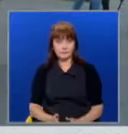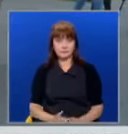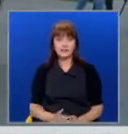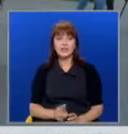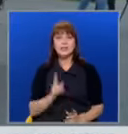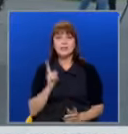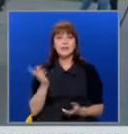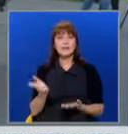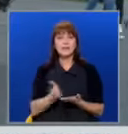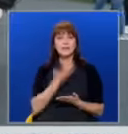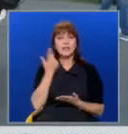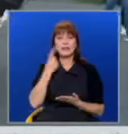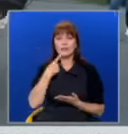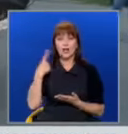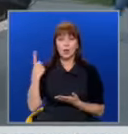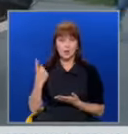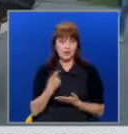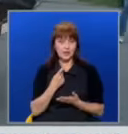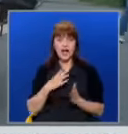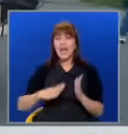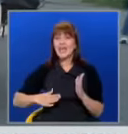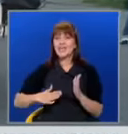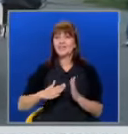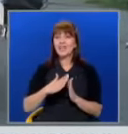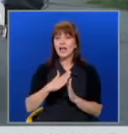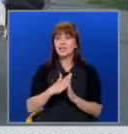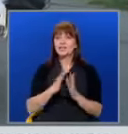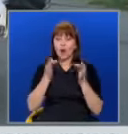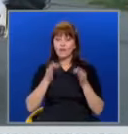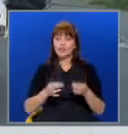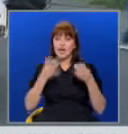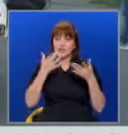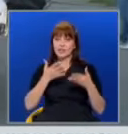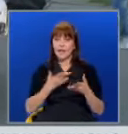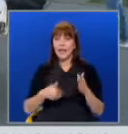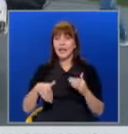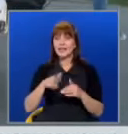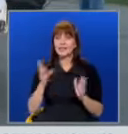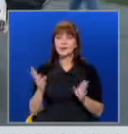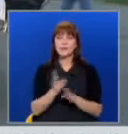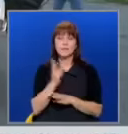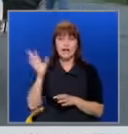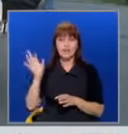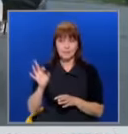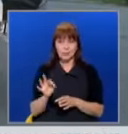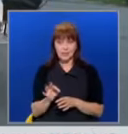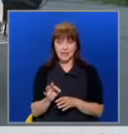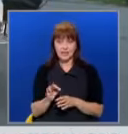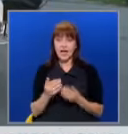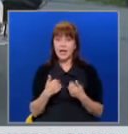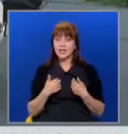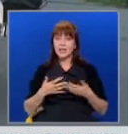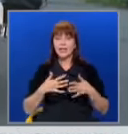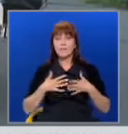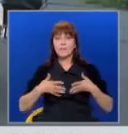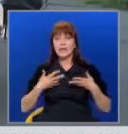Само за изминалата година инфлацията по официални данни е надхвърлила 18%, а ние имаме искане